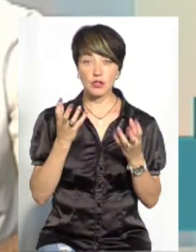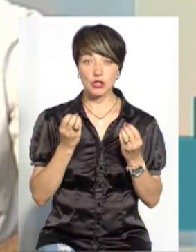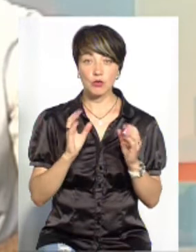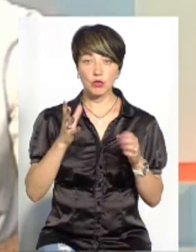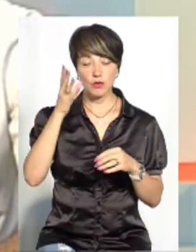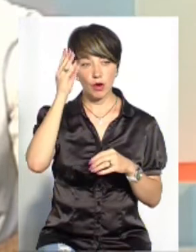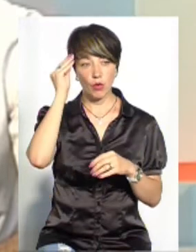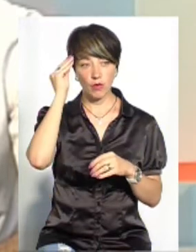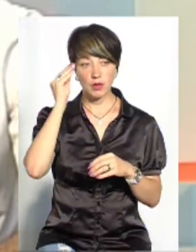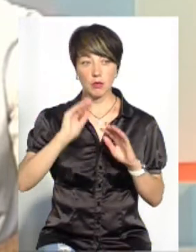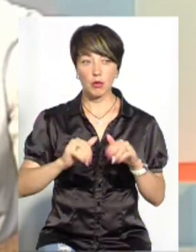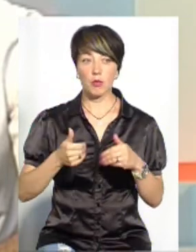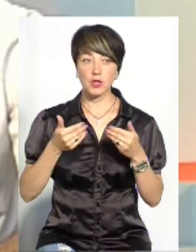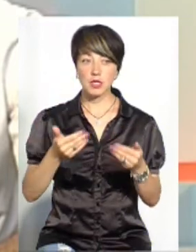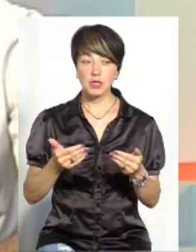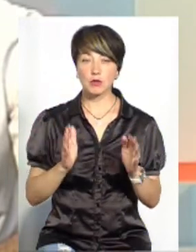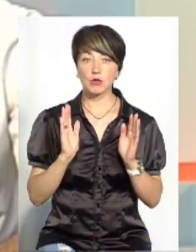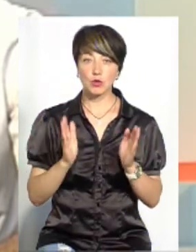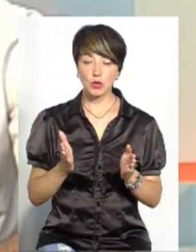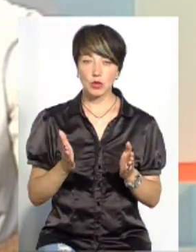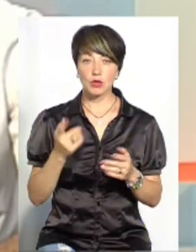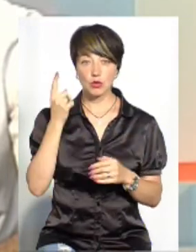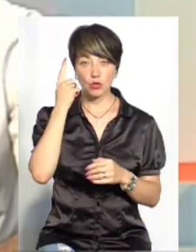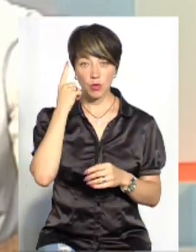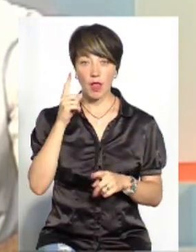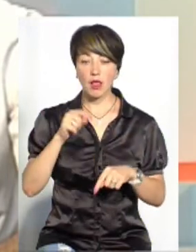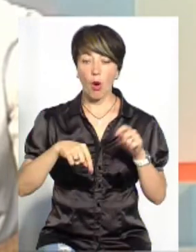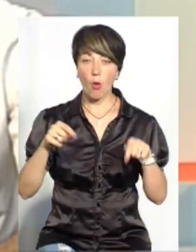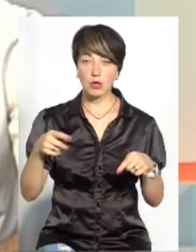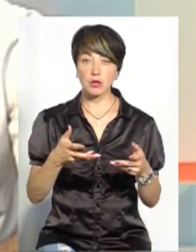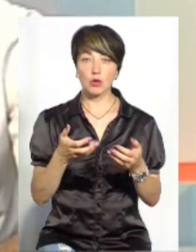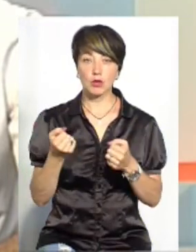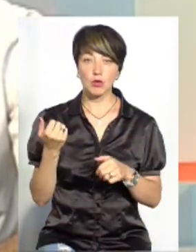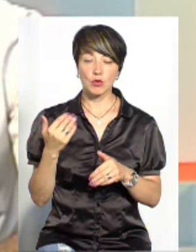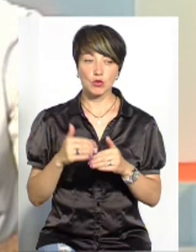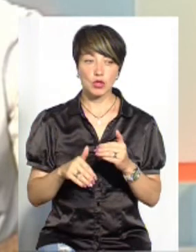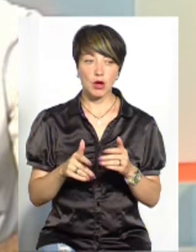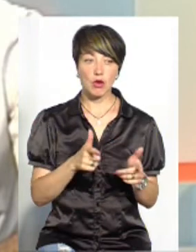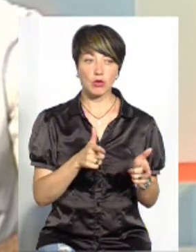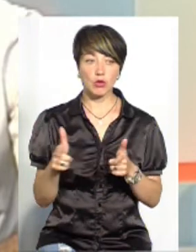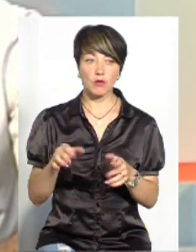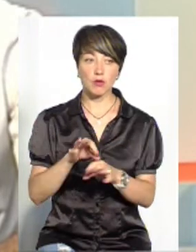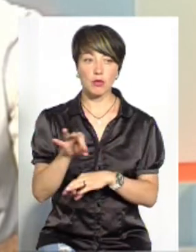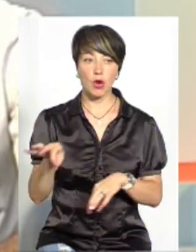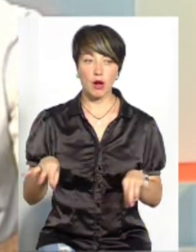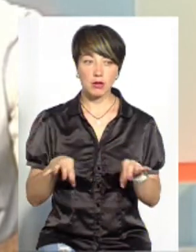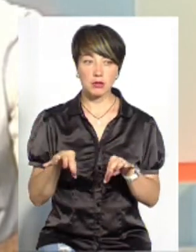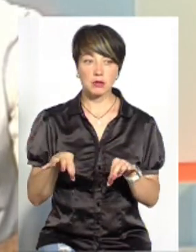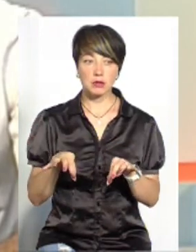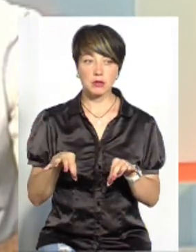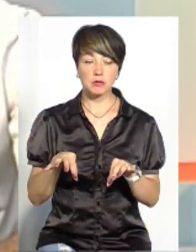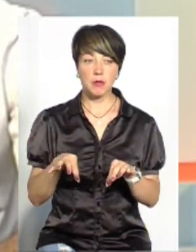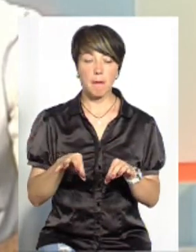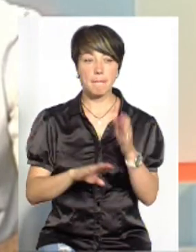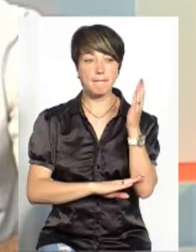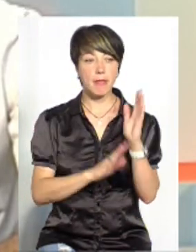будуть враховані пропозиції, якщо вони будуть, і думаю, що на осінь ми отримаємо вже готовий проект